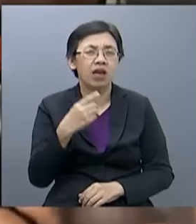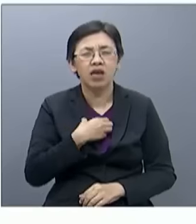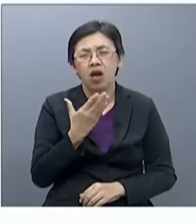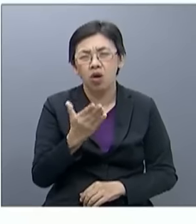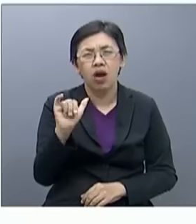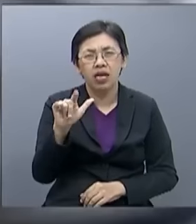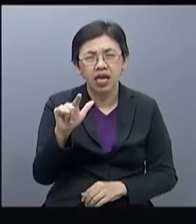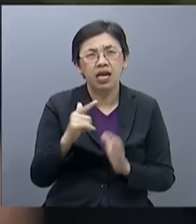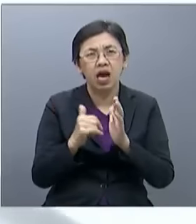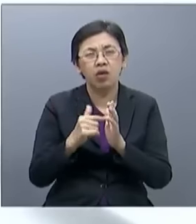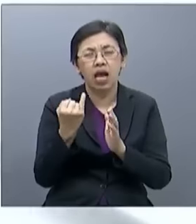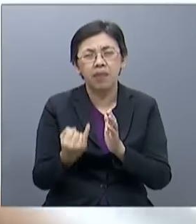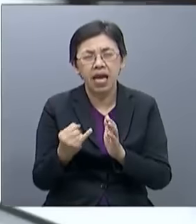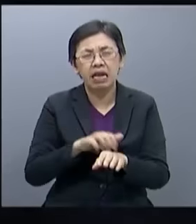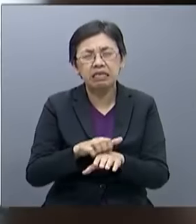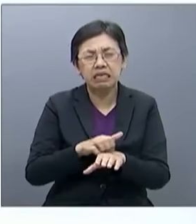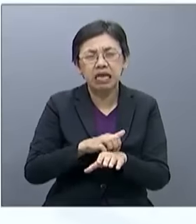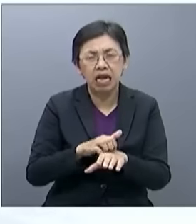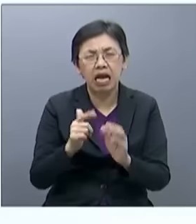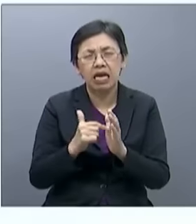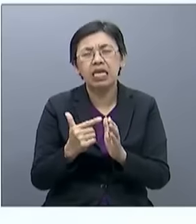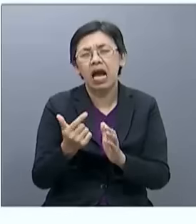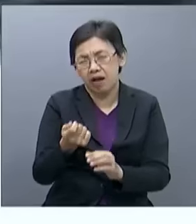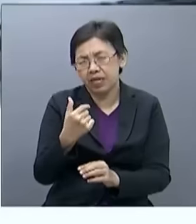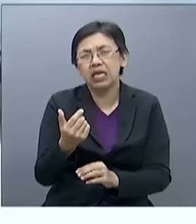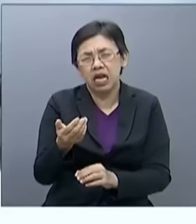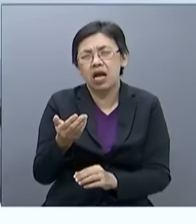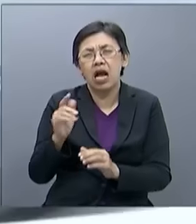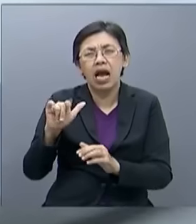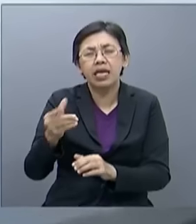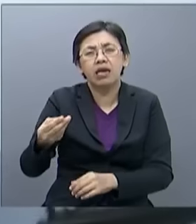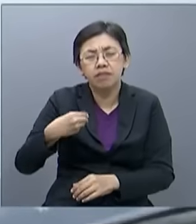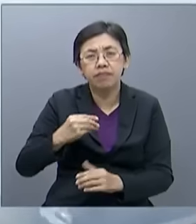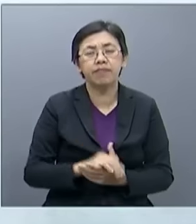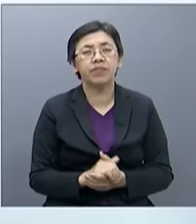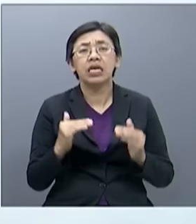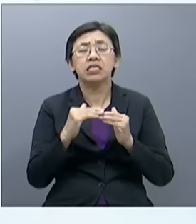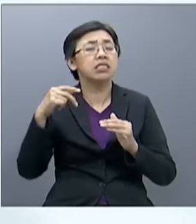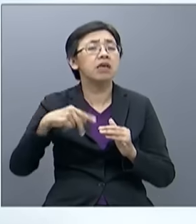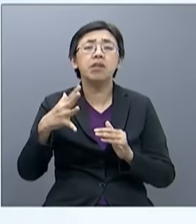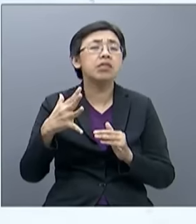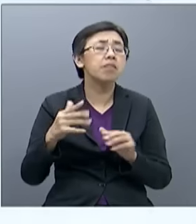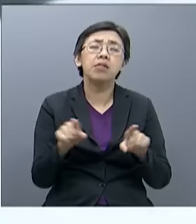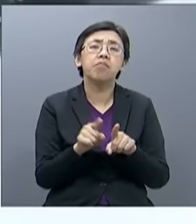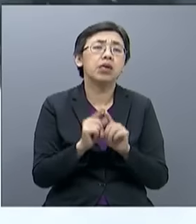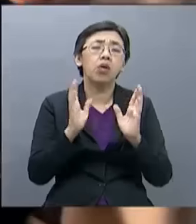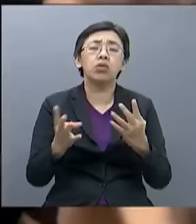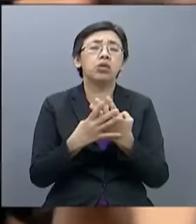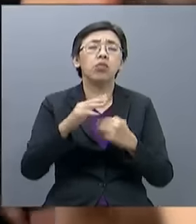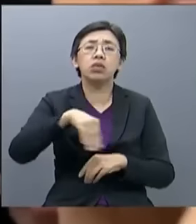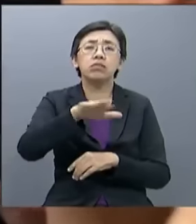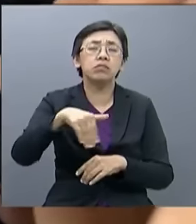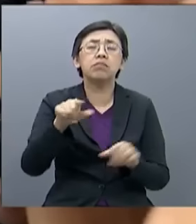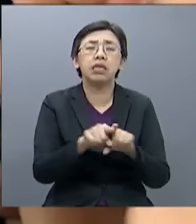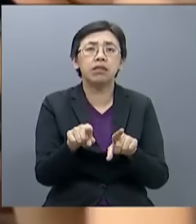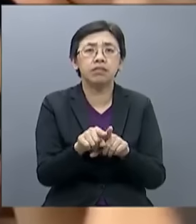ตินำยาแก้แพ้มาให้ส่วนมาตรการดูแลผู้ต้องหายืนยันว่าไม่มีสิทธิพิเศษใดๆค่ะ ขออะไรเพิ่มเติม